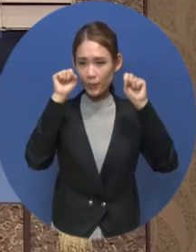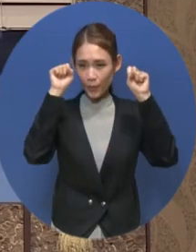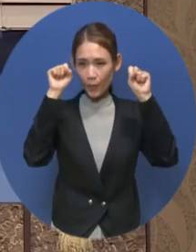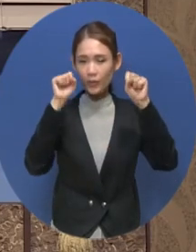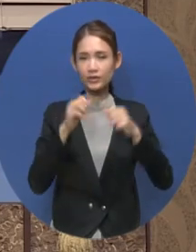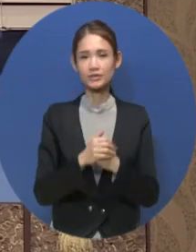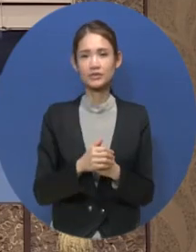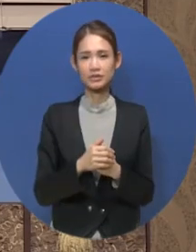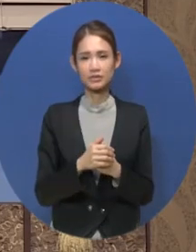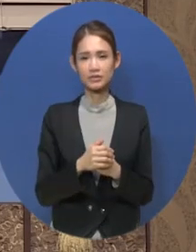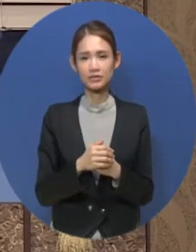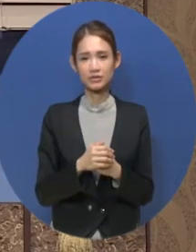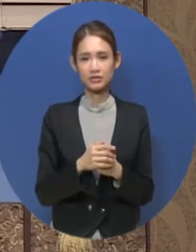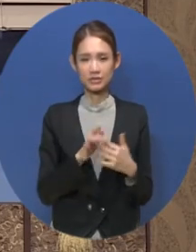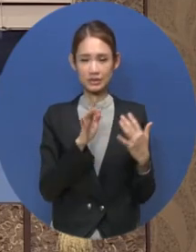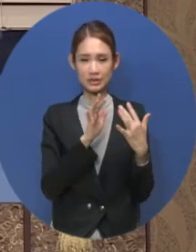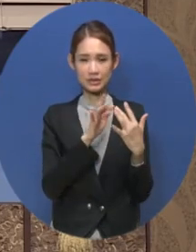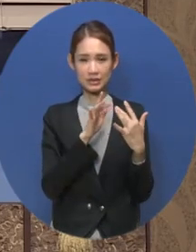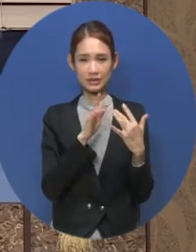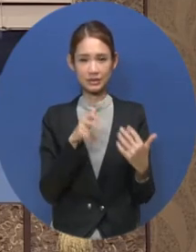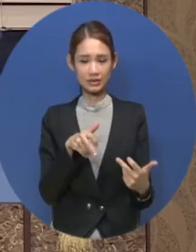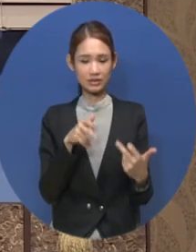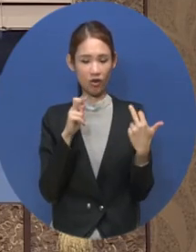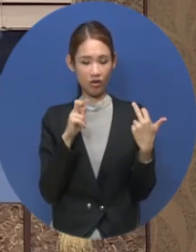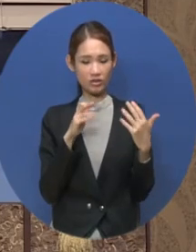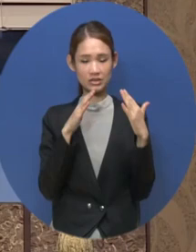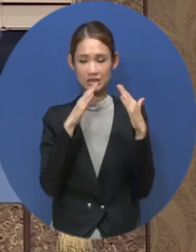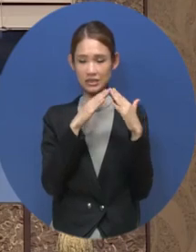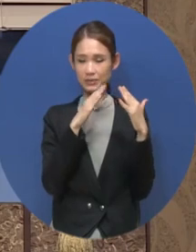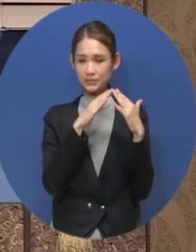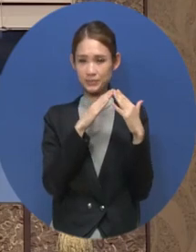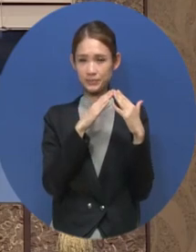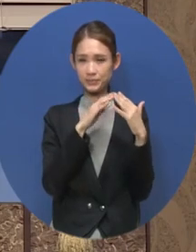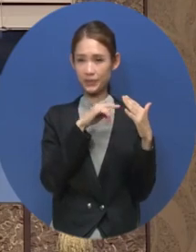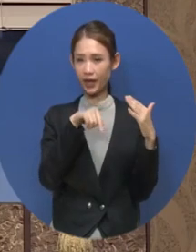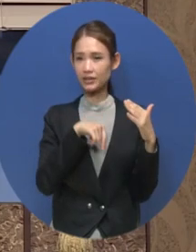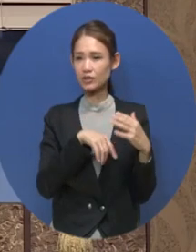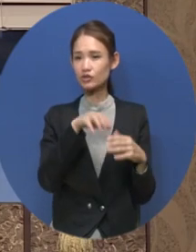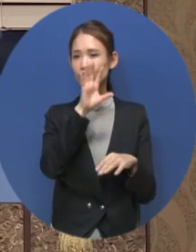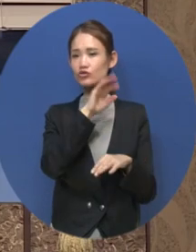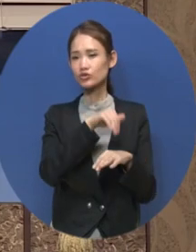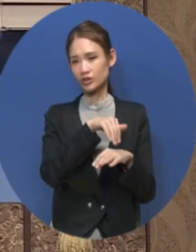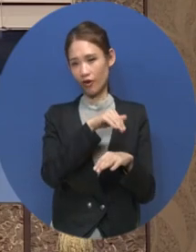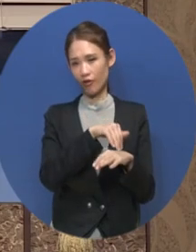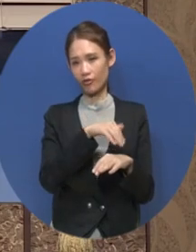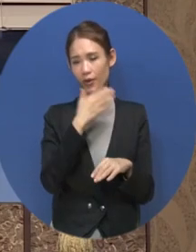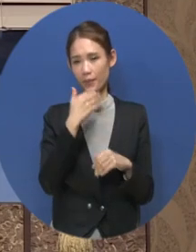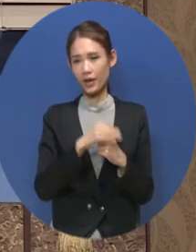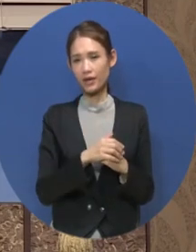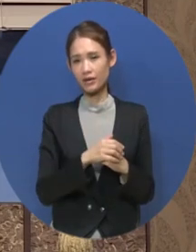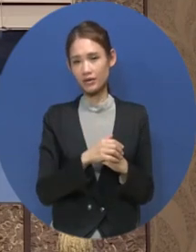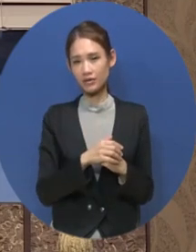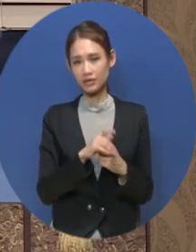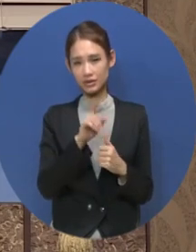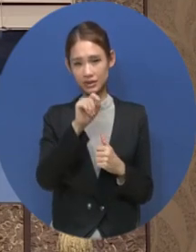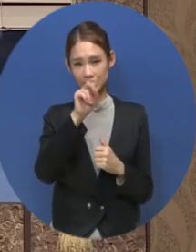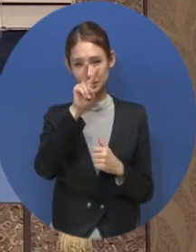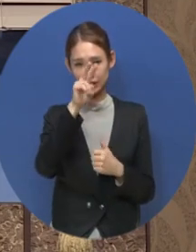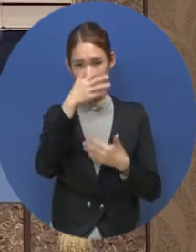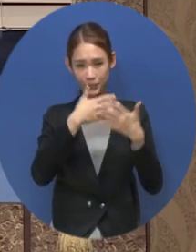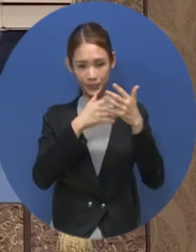이제는 뭐 인터넷으로 연결해서 집에서 그런 장비를 이용해서 홈 트레이닝을 할 수 있고 네. 또 TV에